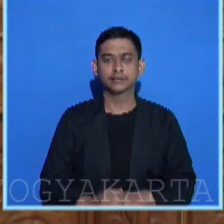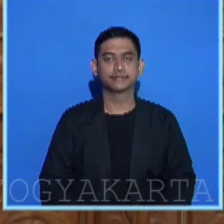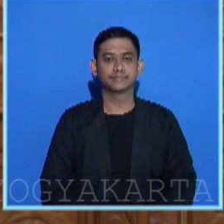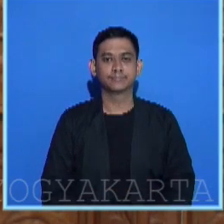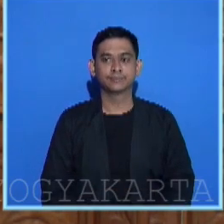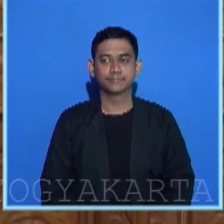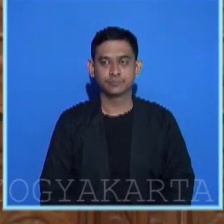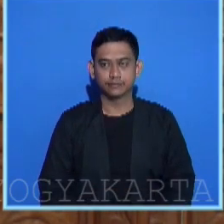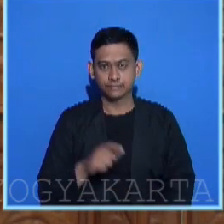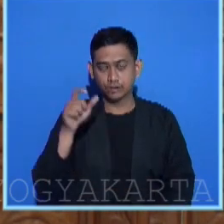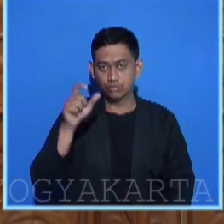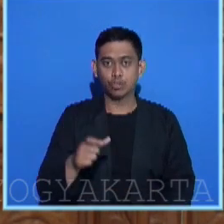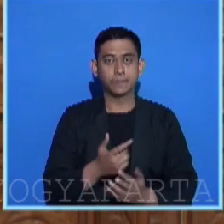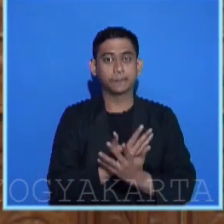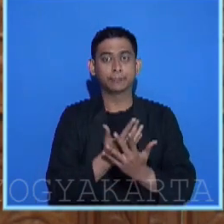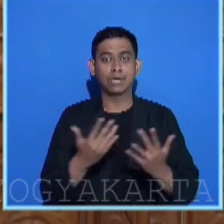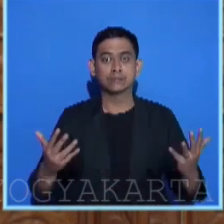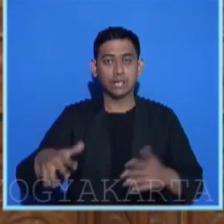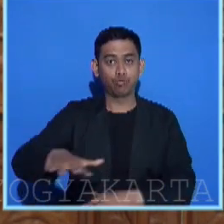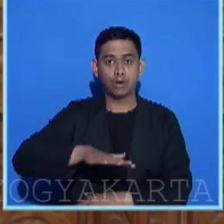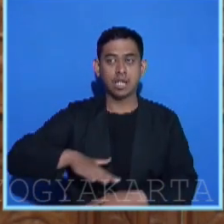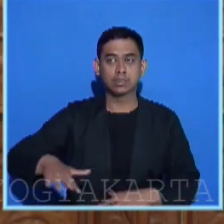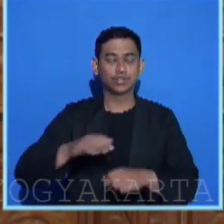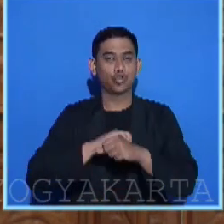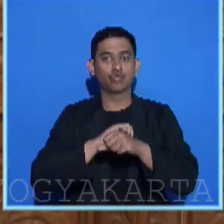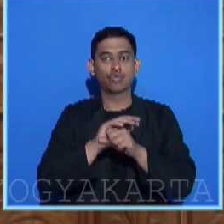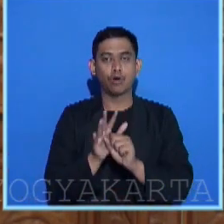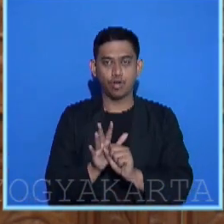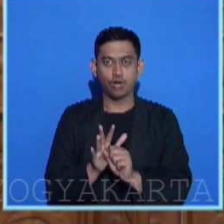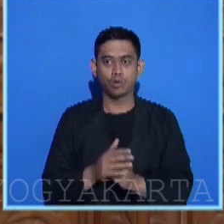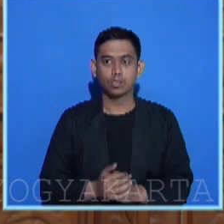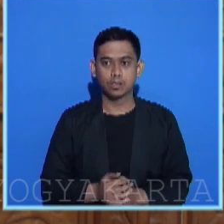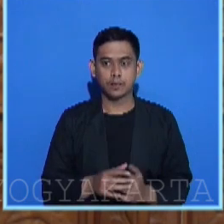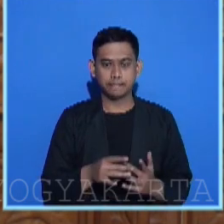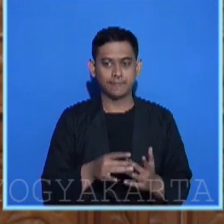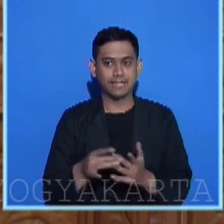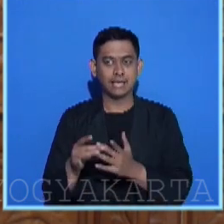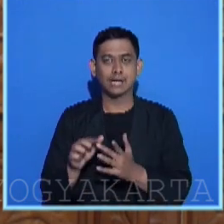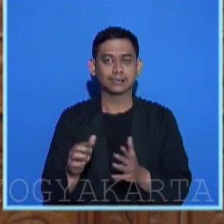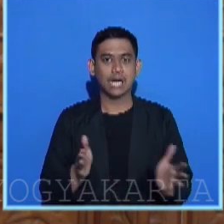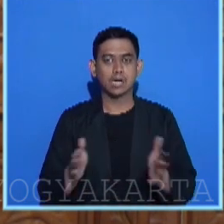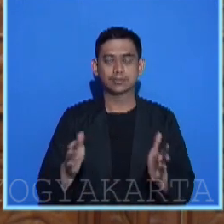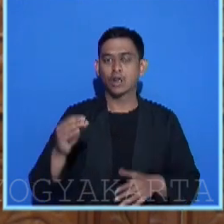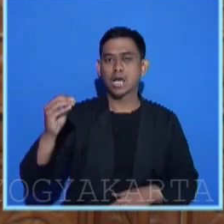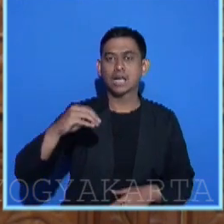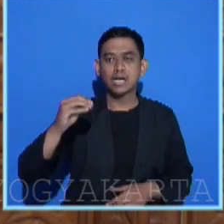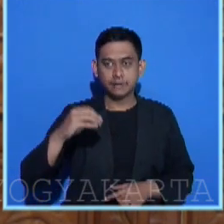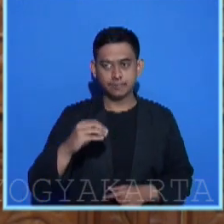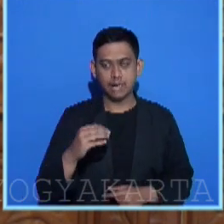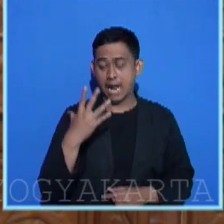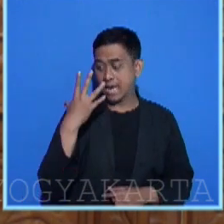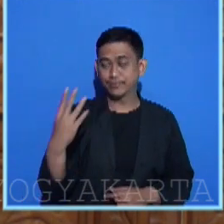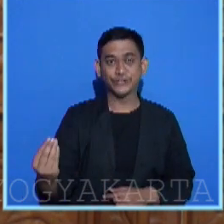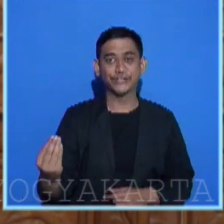Sawene warga ingkang dedunung ing Paraden Menoreh Kulon Progo langkung milih ngingah ayam buras kala balik griya kangge